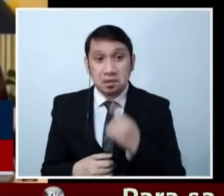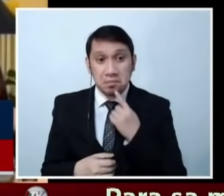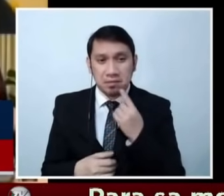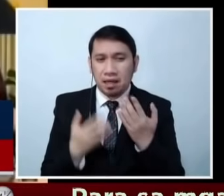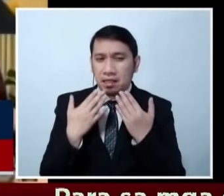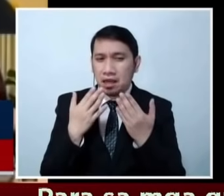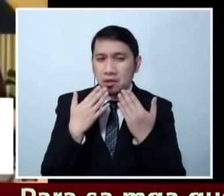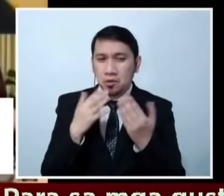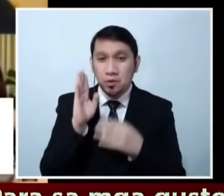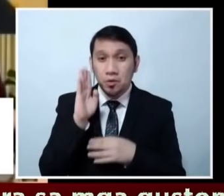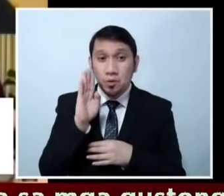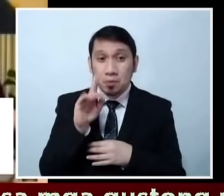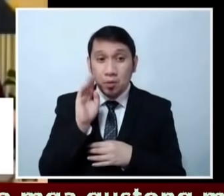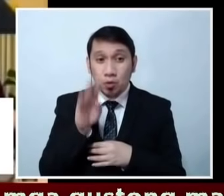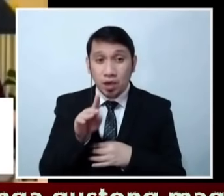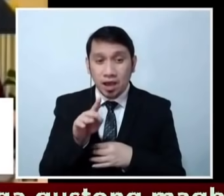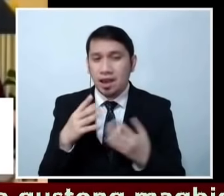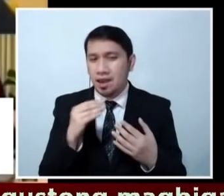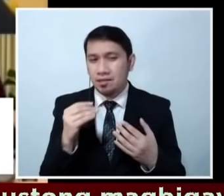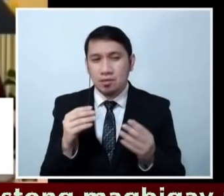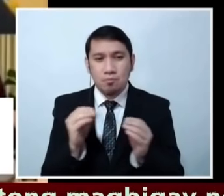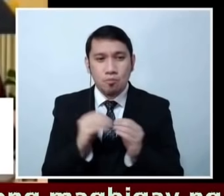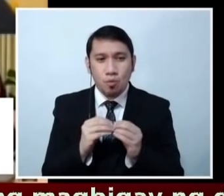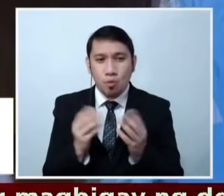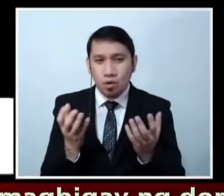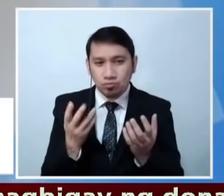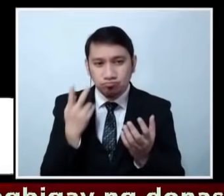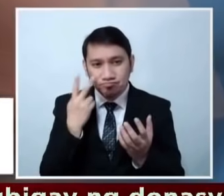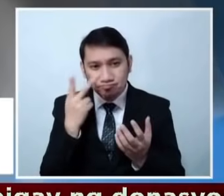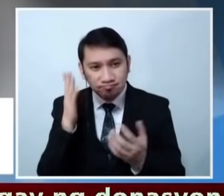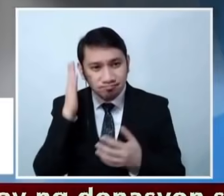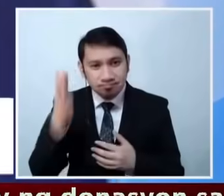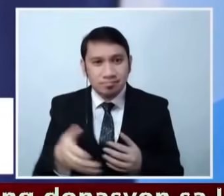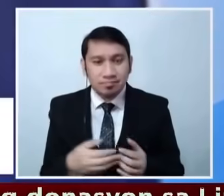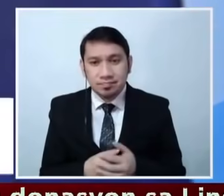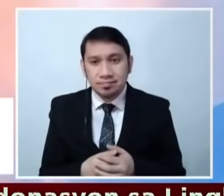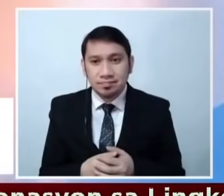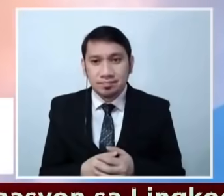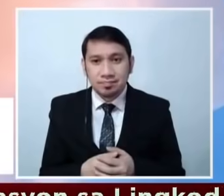looking forward to hearing and hopefully seeing you soon.